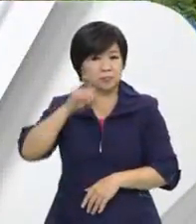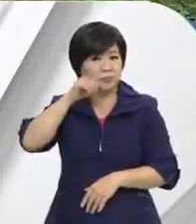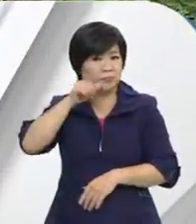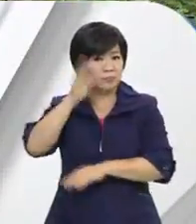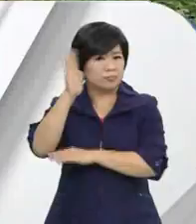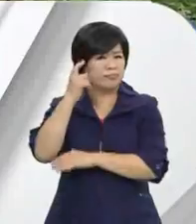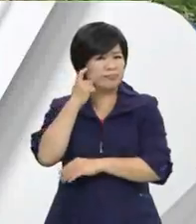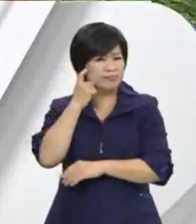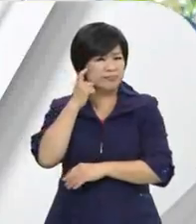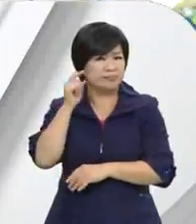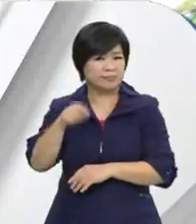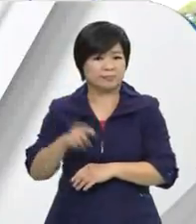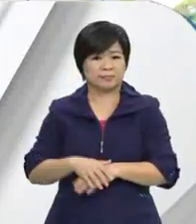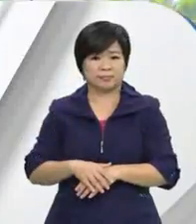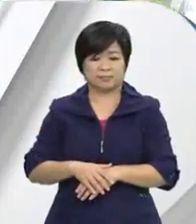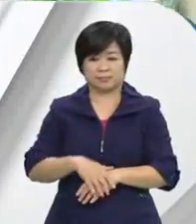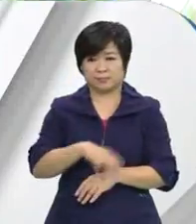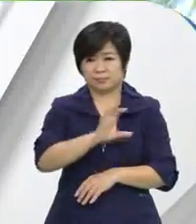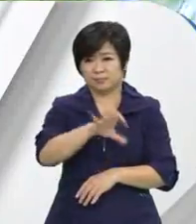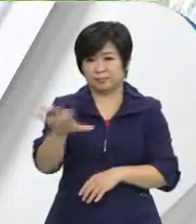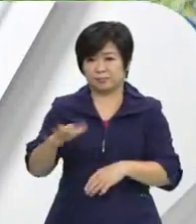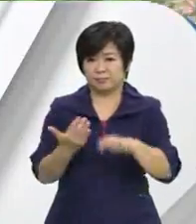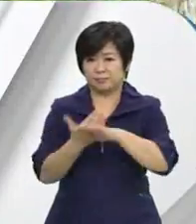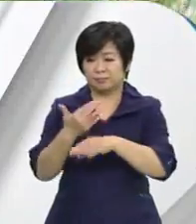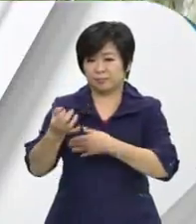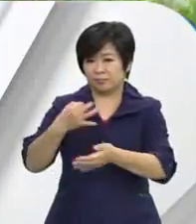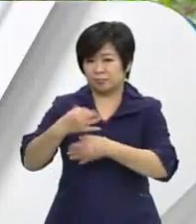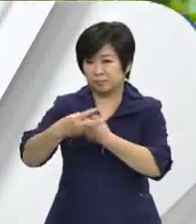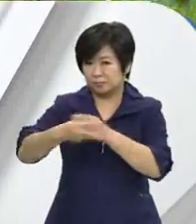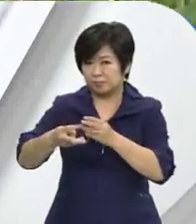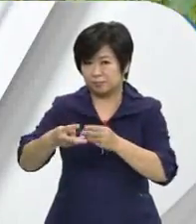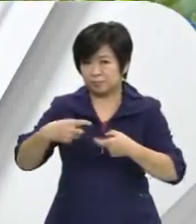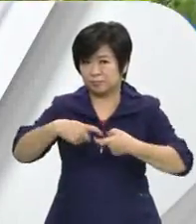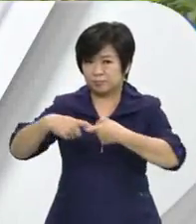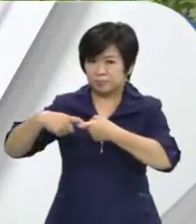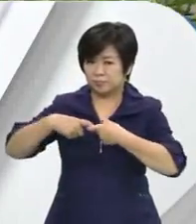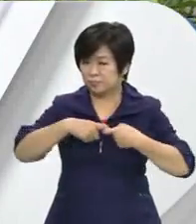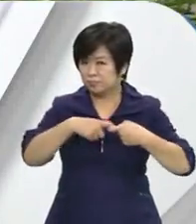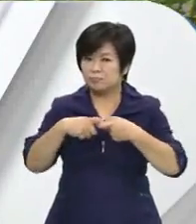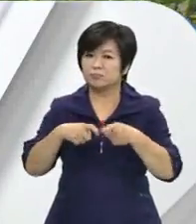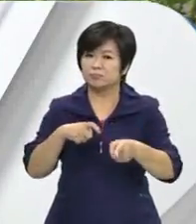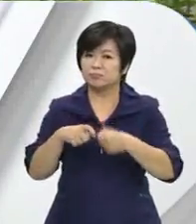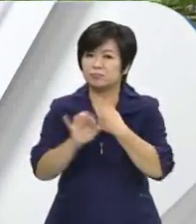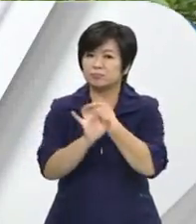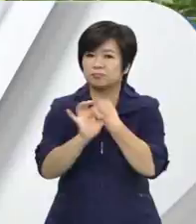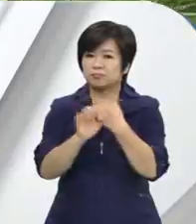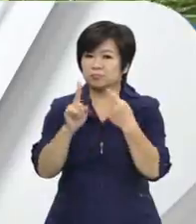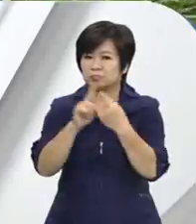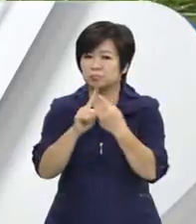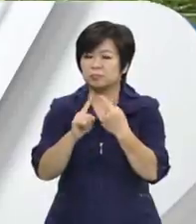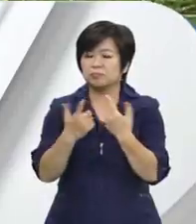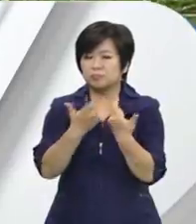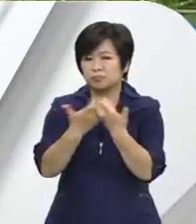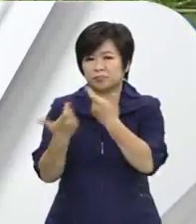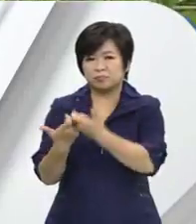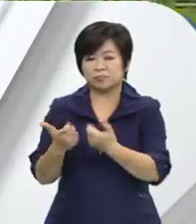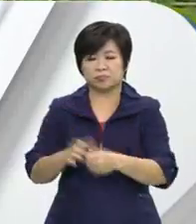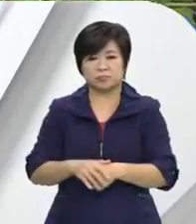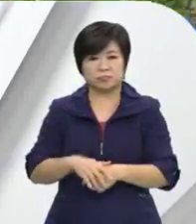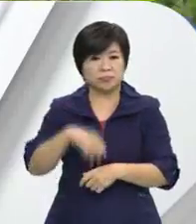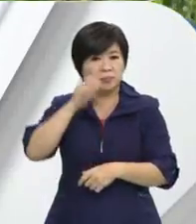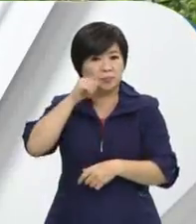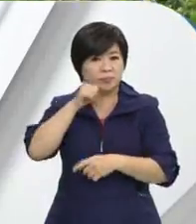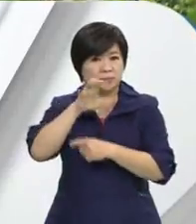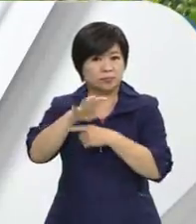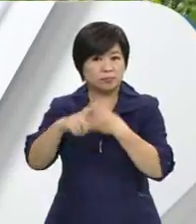府是认为，整合各乡镇的三小班，无听错有效来解决人工唔拉的问题。苗栗县的农